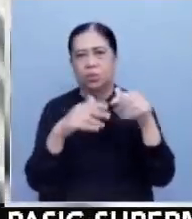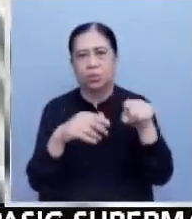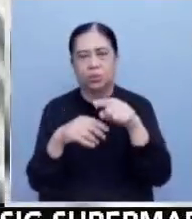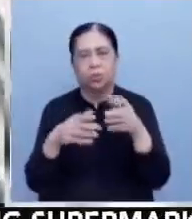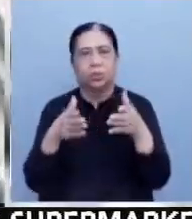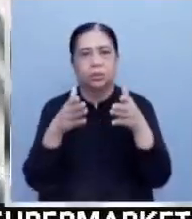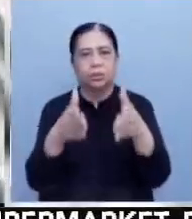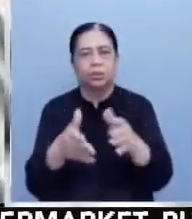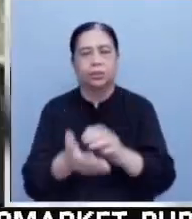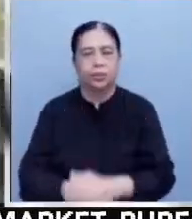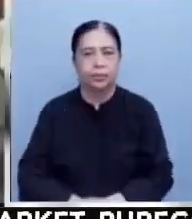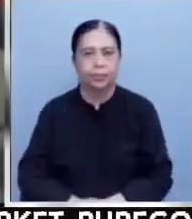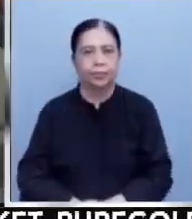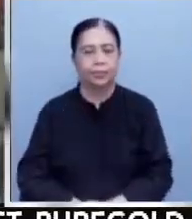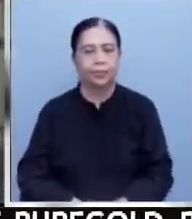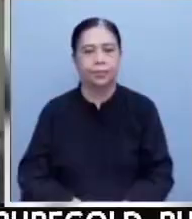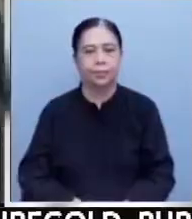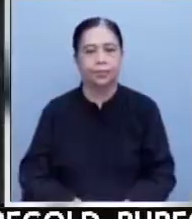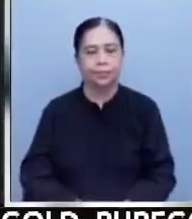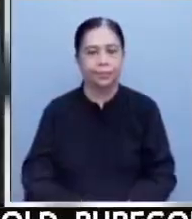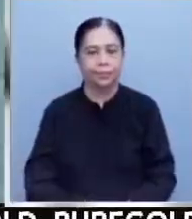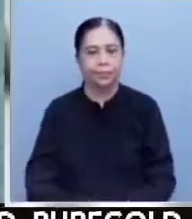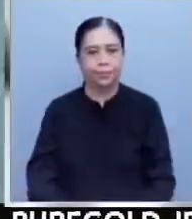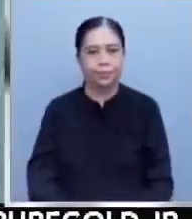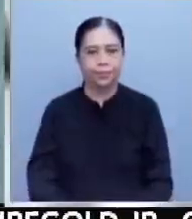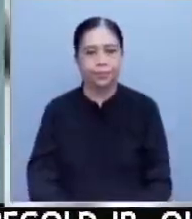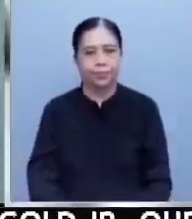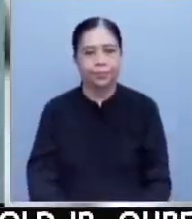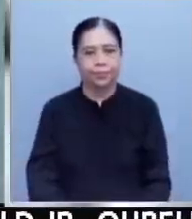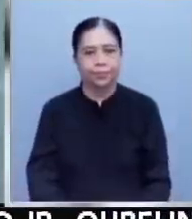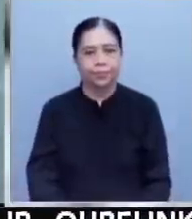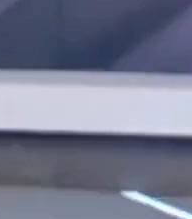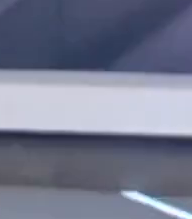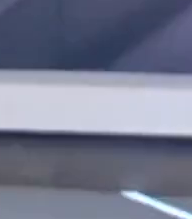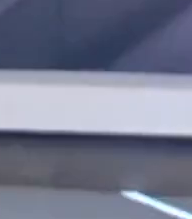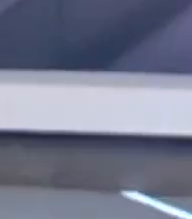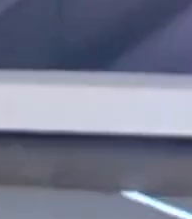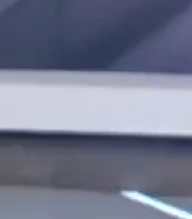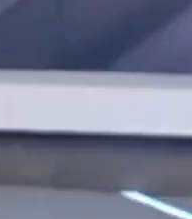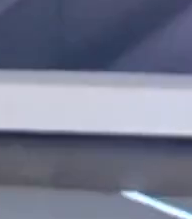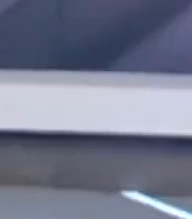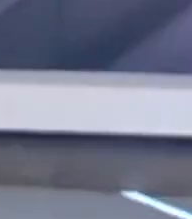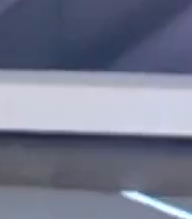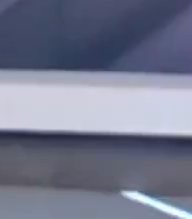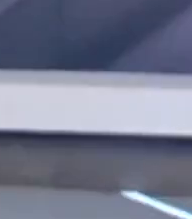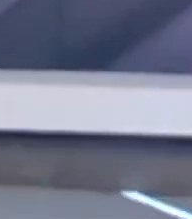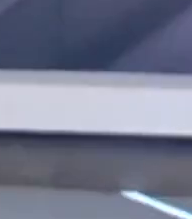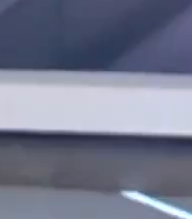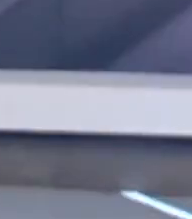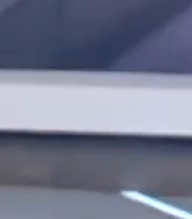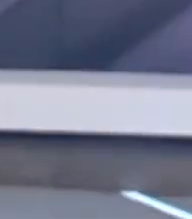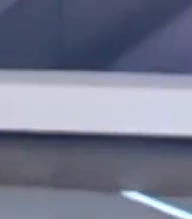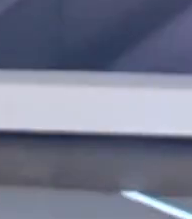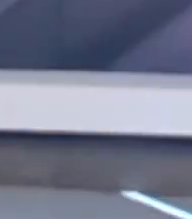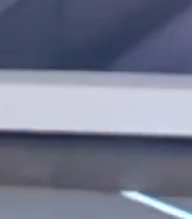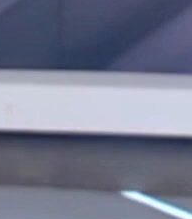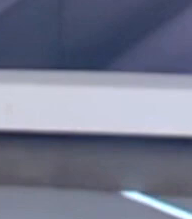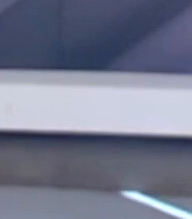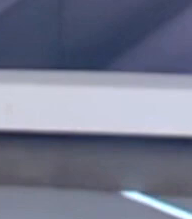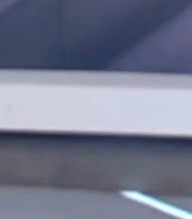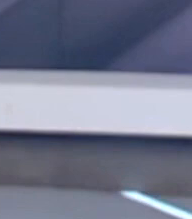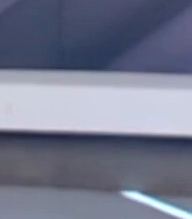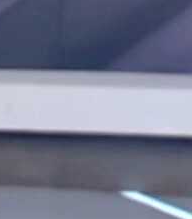GMA Integrated News, Bernadette Reyes, nakatutok 24 oras. Mga kapuso, manatili nakatutok sa balita, anumang